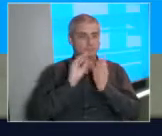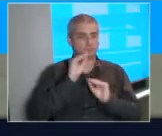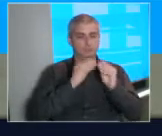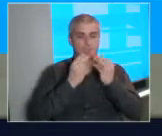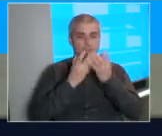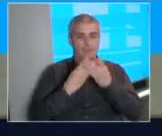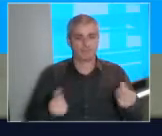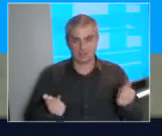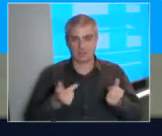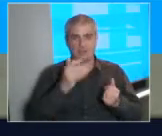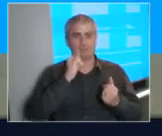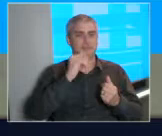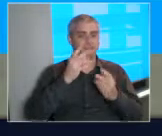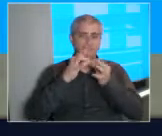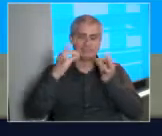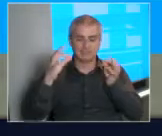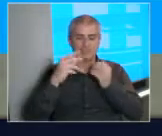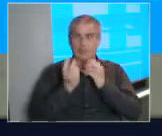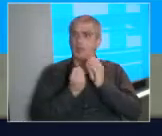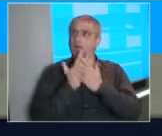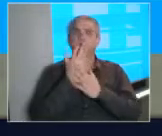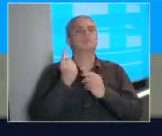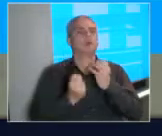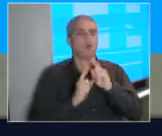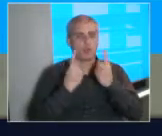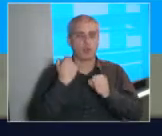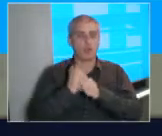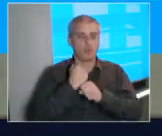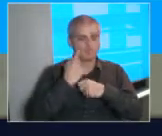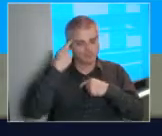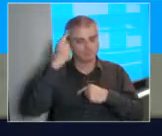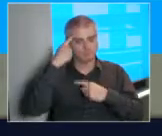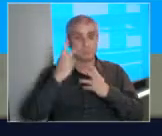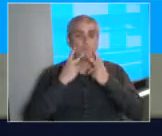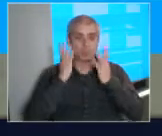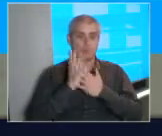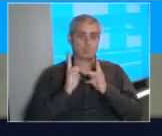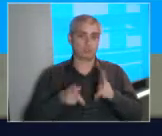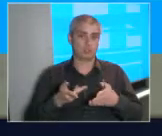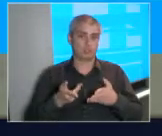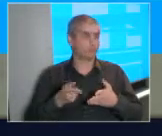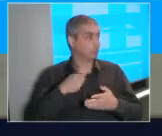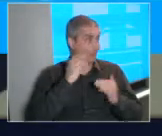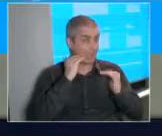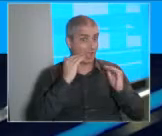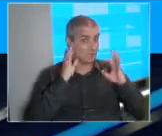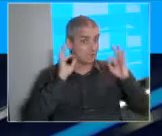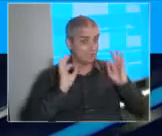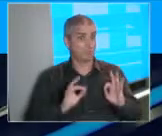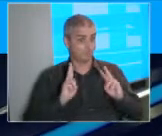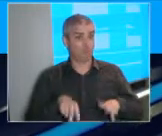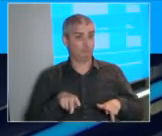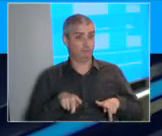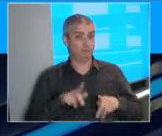מחומר מתכלה, מאיזשהו סיב, מאיזושהי יצא, זה קורה, עובדים על זה, הפתרונות כבר קיימים. ברמות ממש